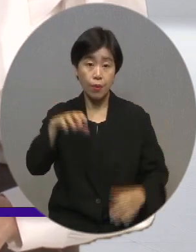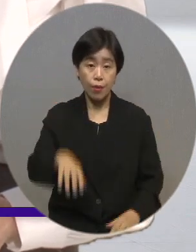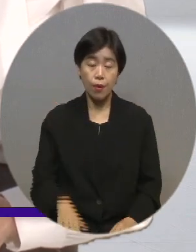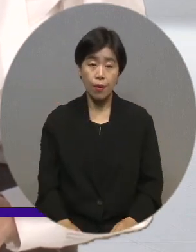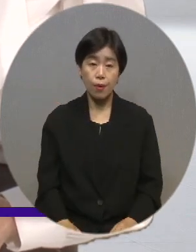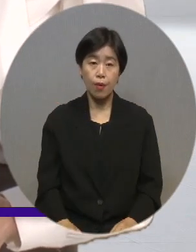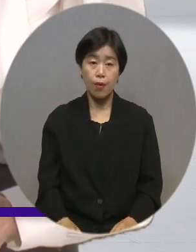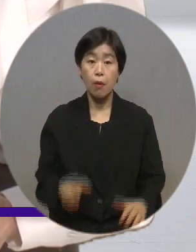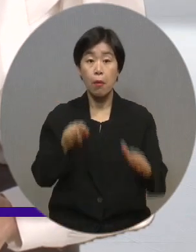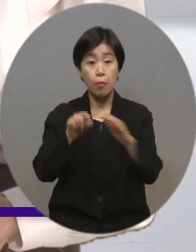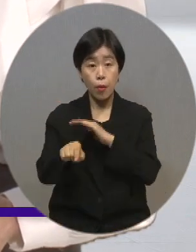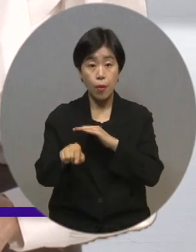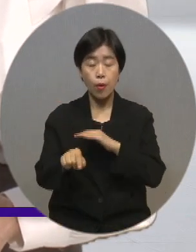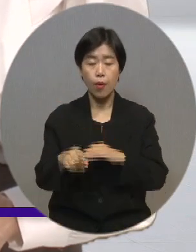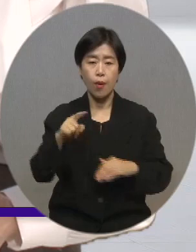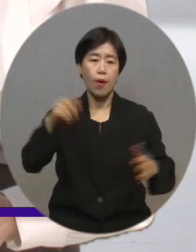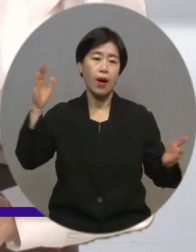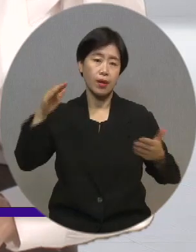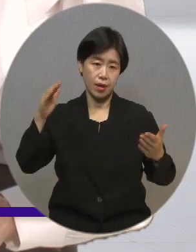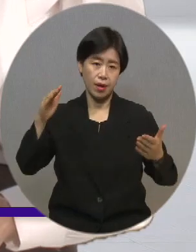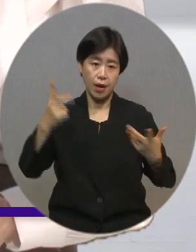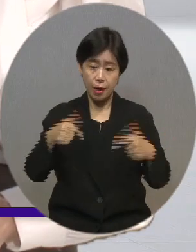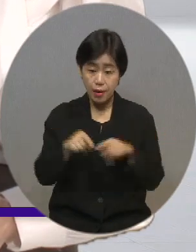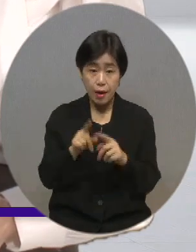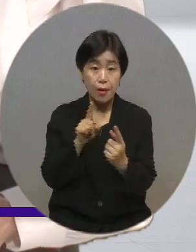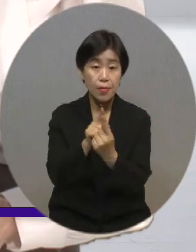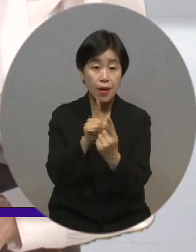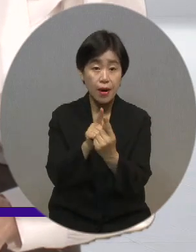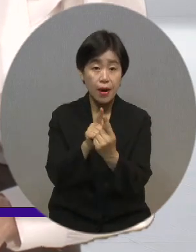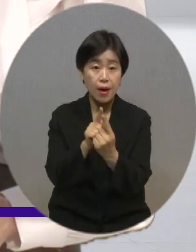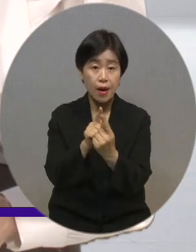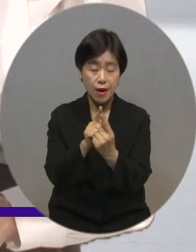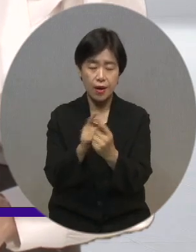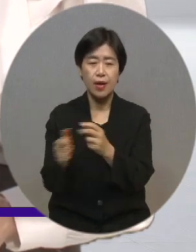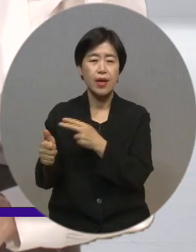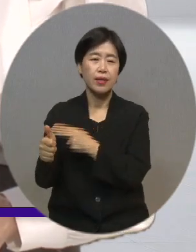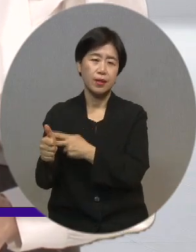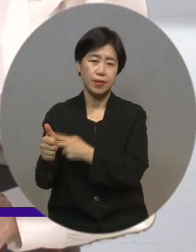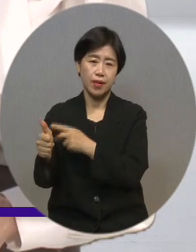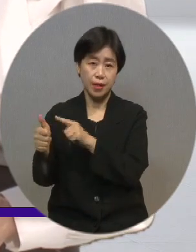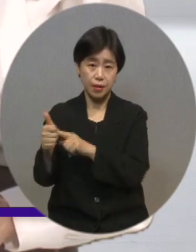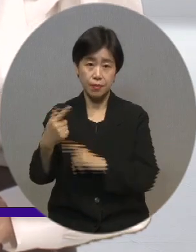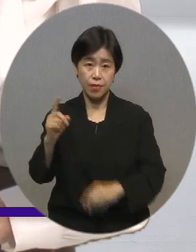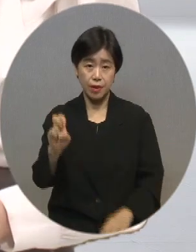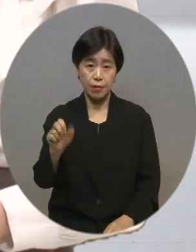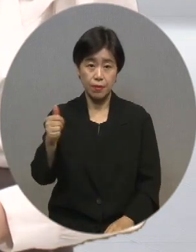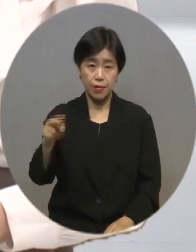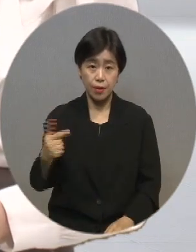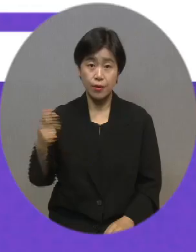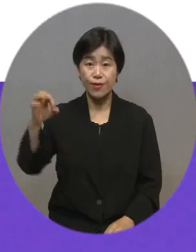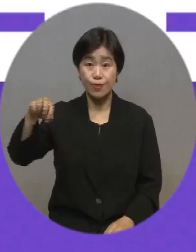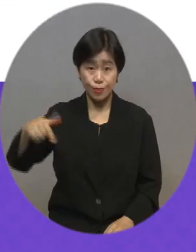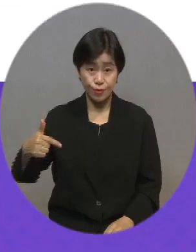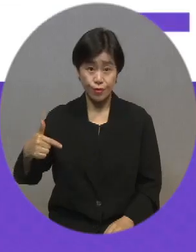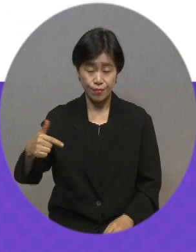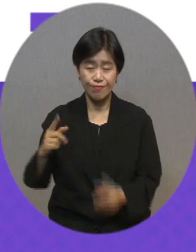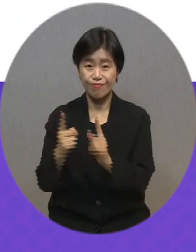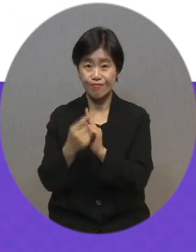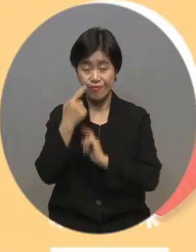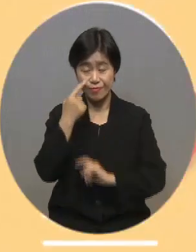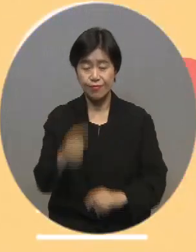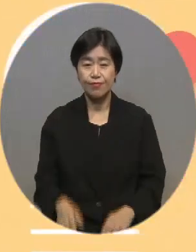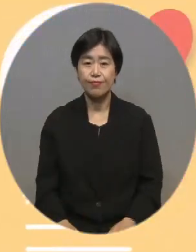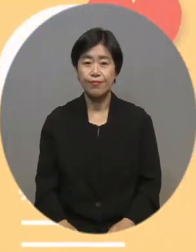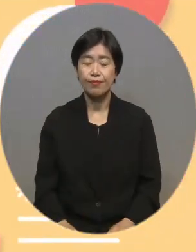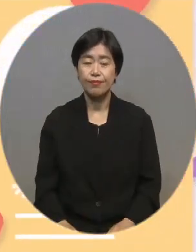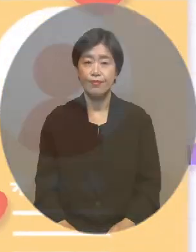탈북 학생들과 특별한 인연을 이어가고 있는 남현욱 선생님을 통일 로그인에서 만났습니다.